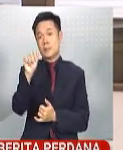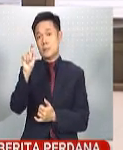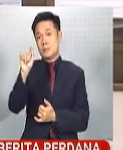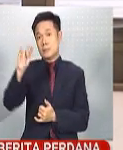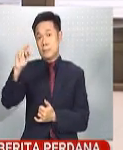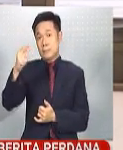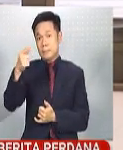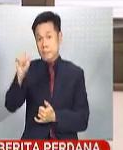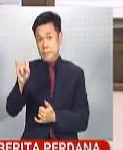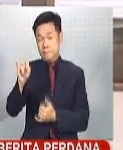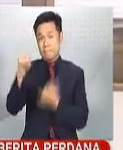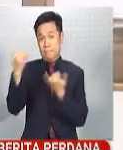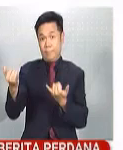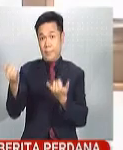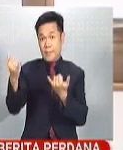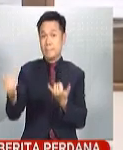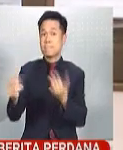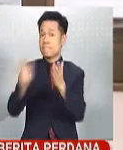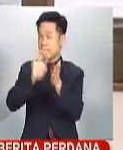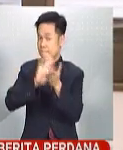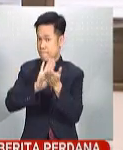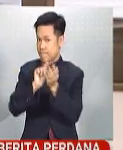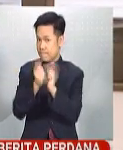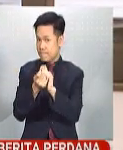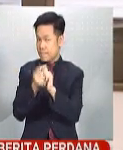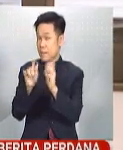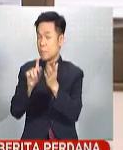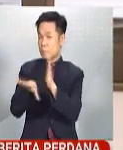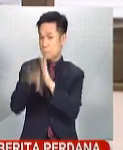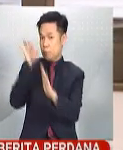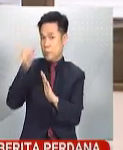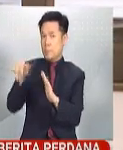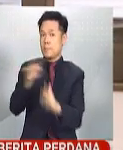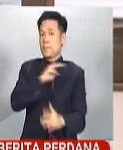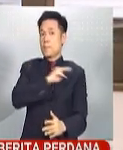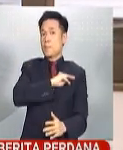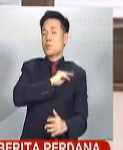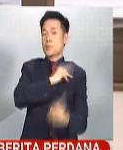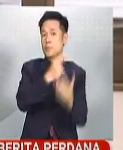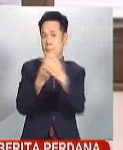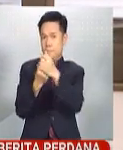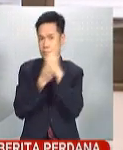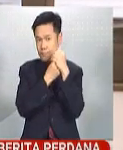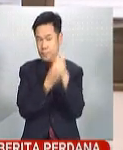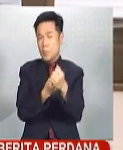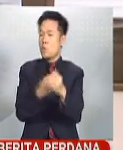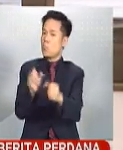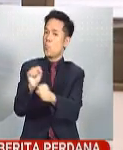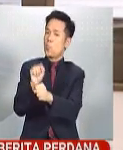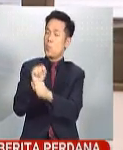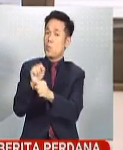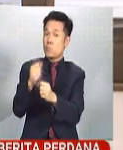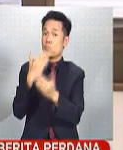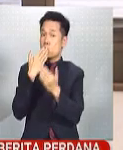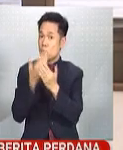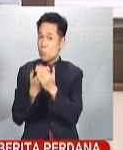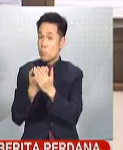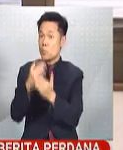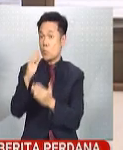diangkat sebagai Menteri Perpaduan. Baik, saya harapkan beliau bekerja untuk baik. Bukan hanya di Kota Tinggi